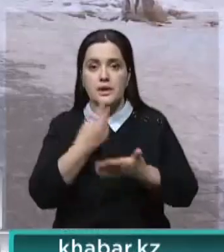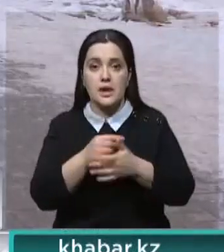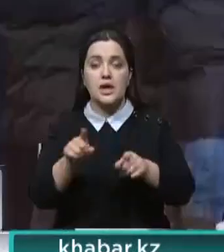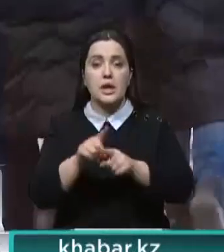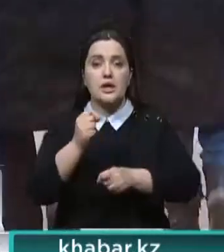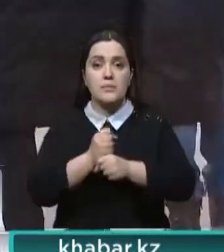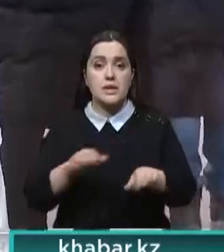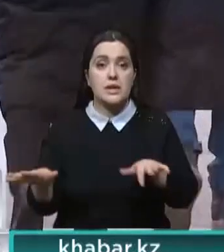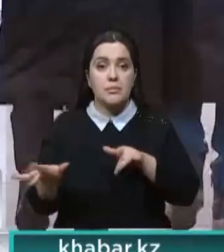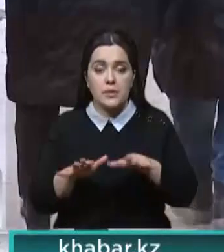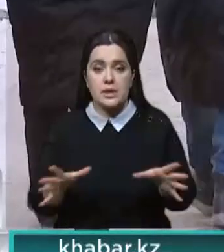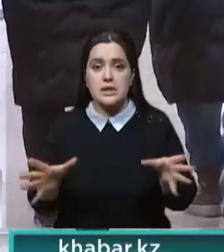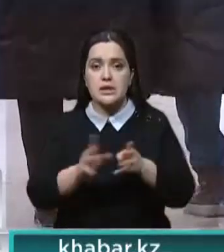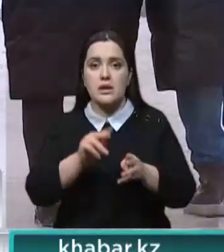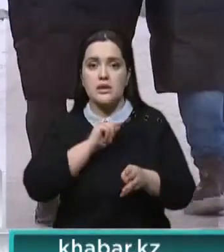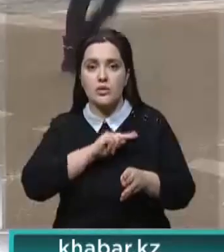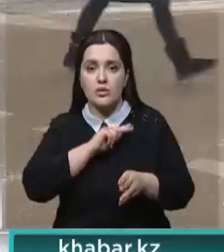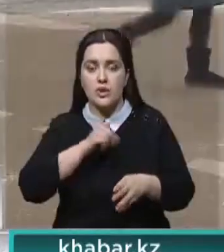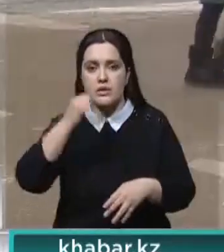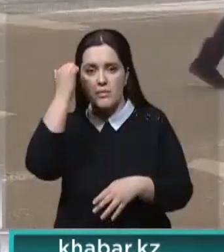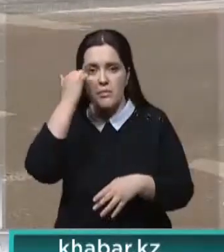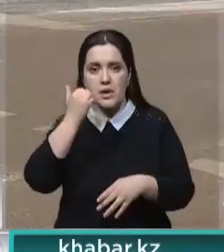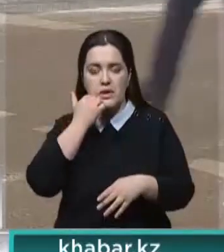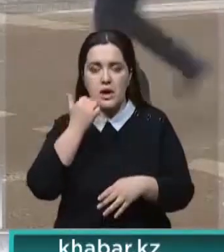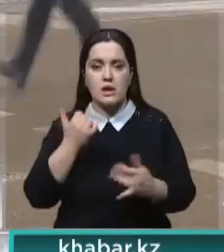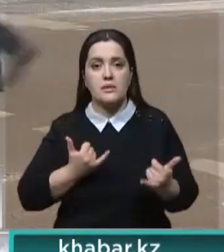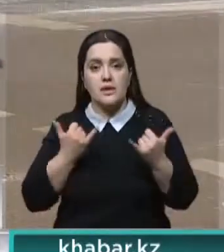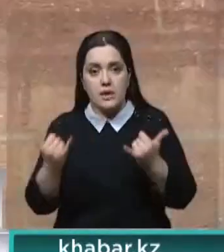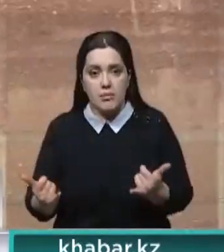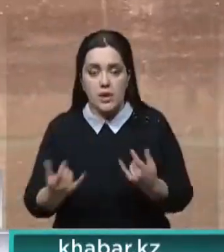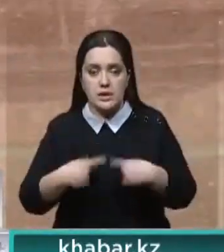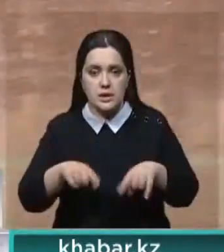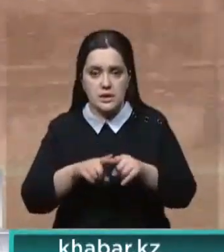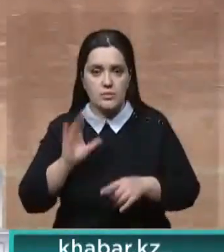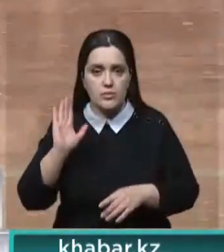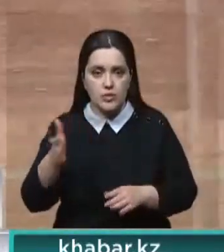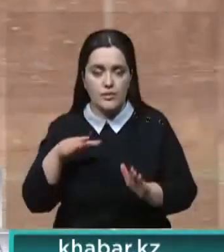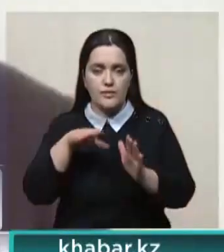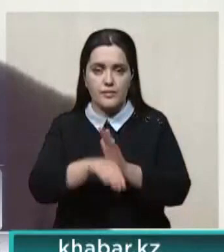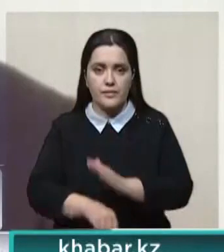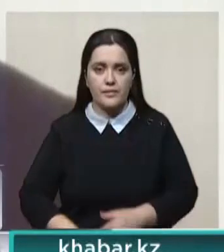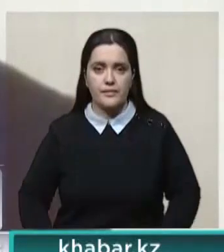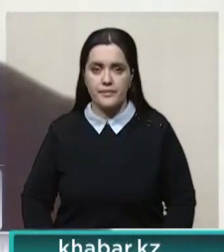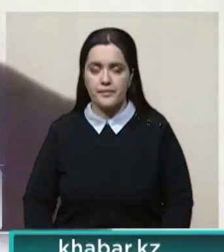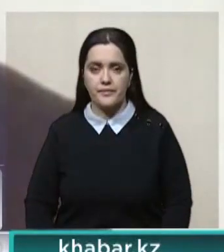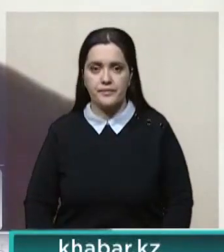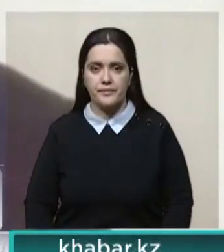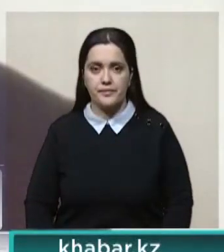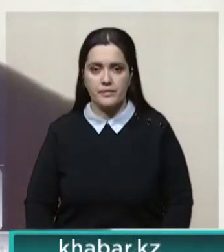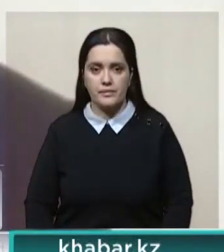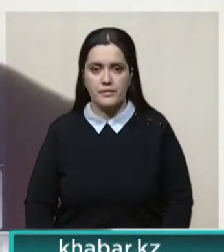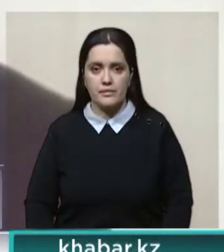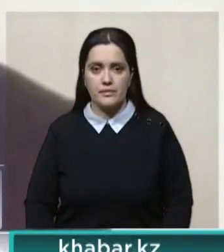а также разрабатывается механизм сотрудничества фонда с благотворительными организациями. Абсолютно